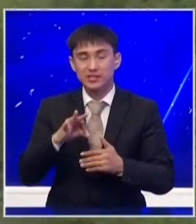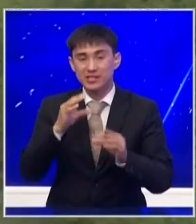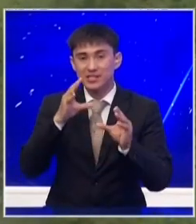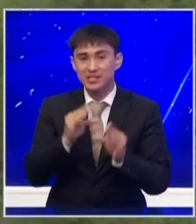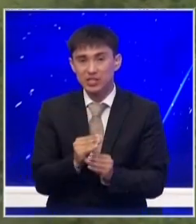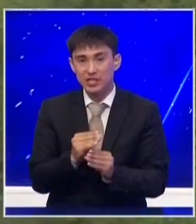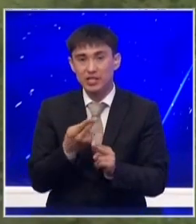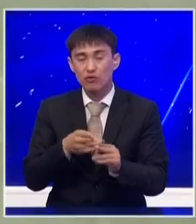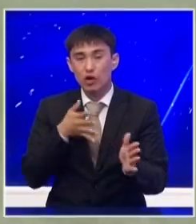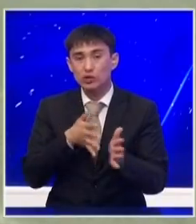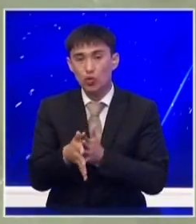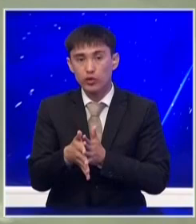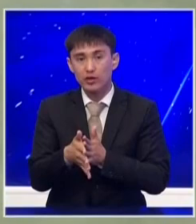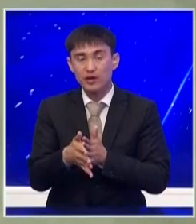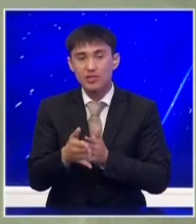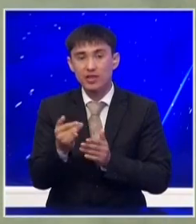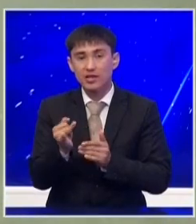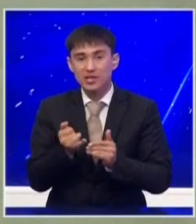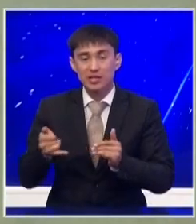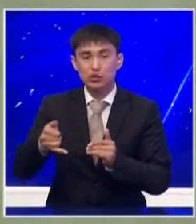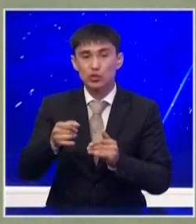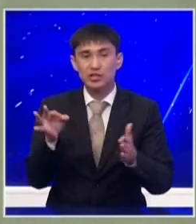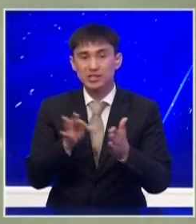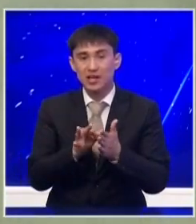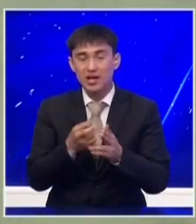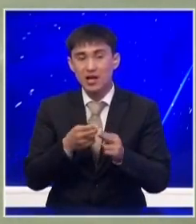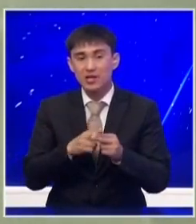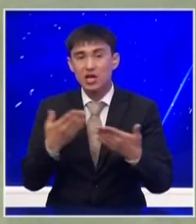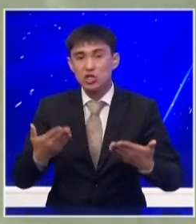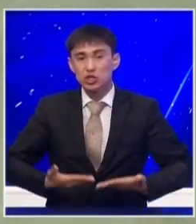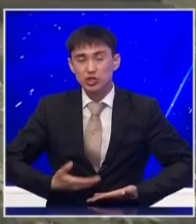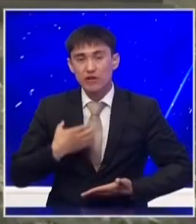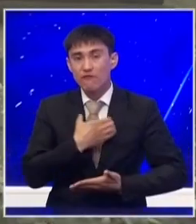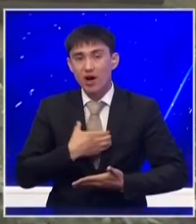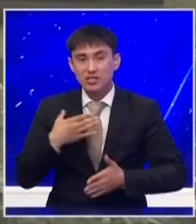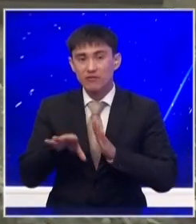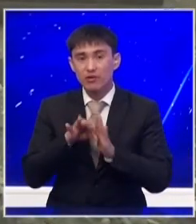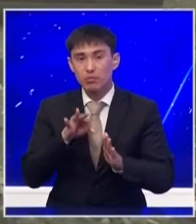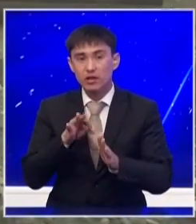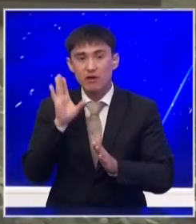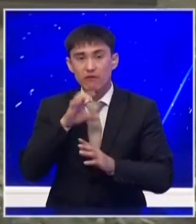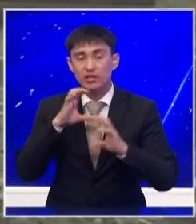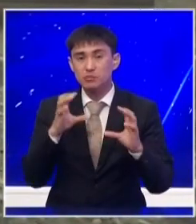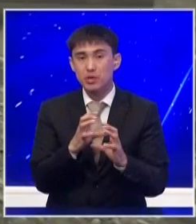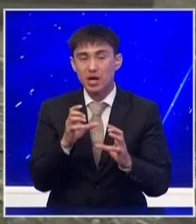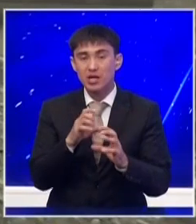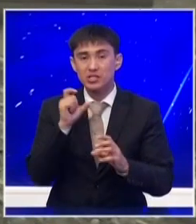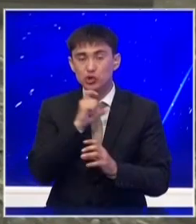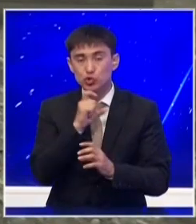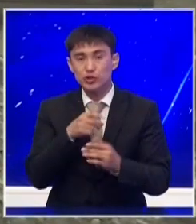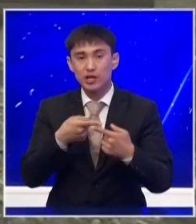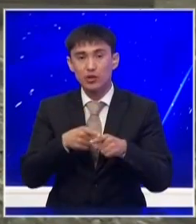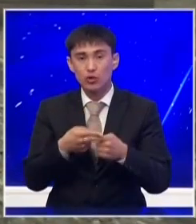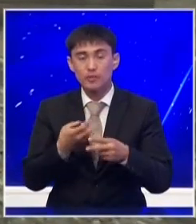снижения ее расходов на ирригационные цели. А значит, жизненно важно внедрять водосберегающие технологии.